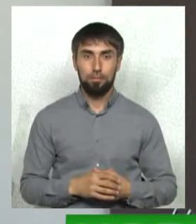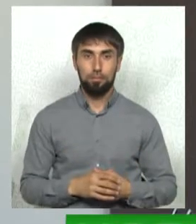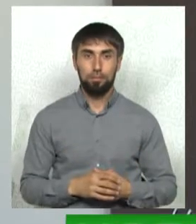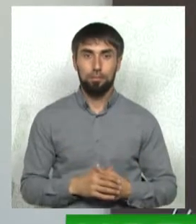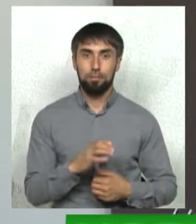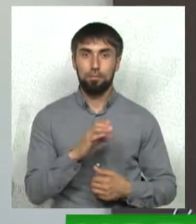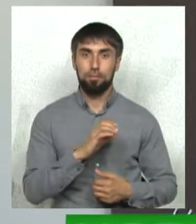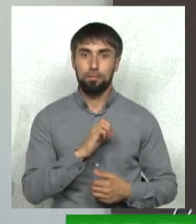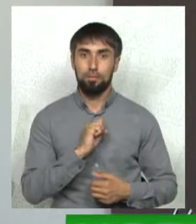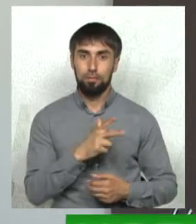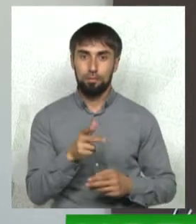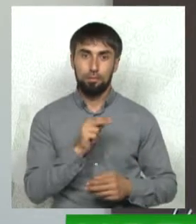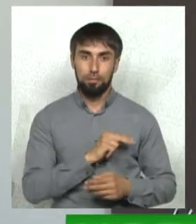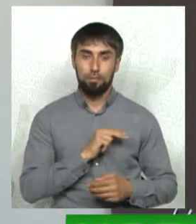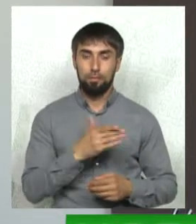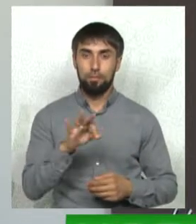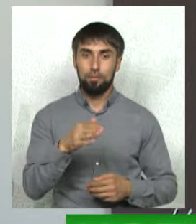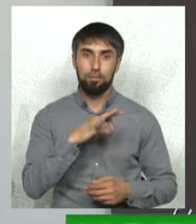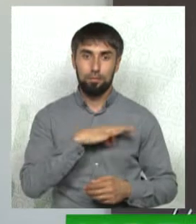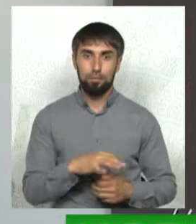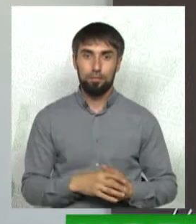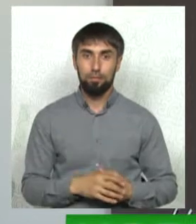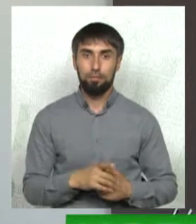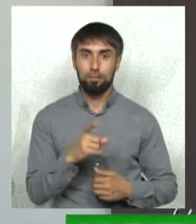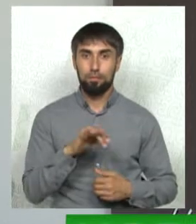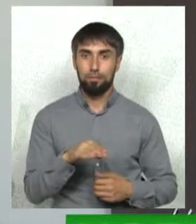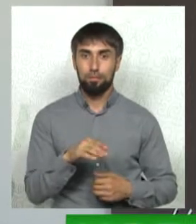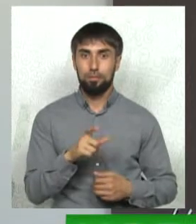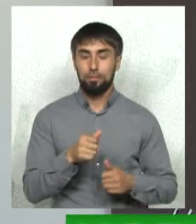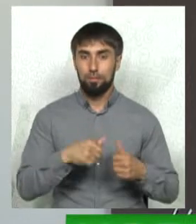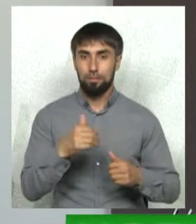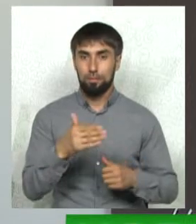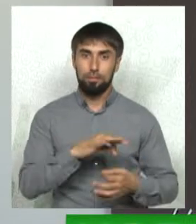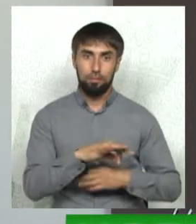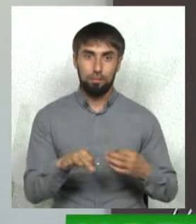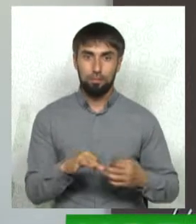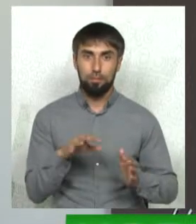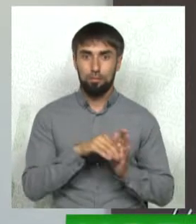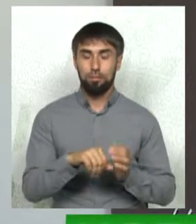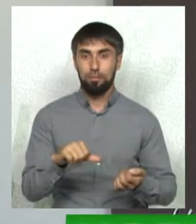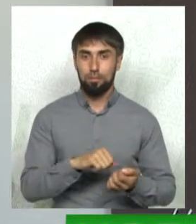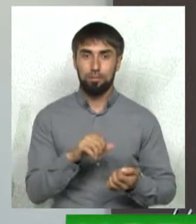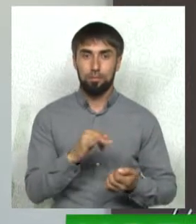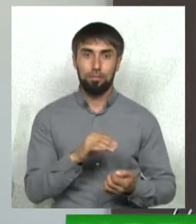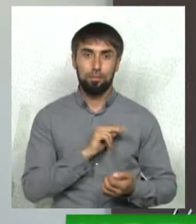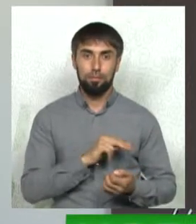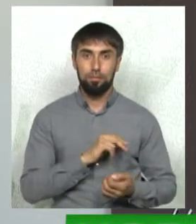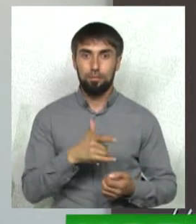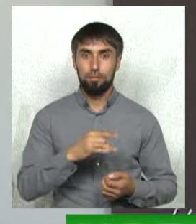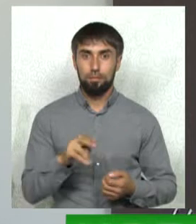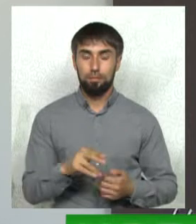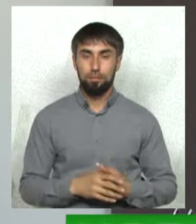принимать социальные работы от этих пользователей. В экспертную комиссию нашего проекта входят как наркологи, как сотрудники ГИБДД